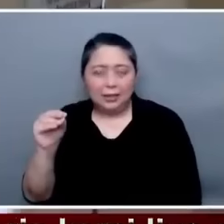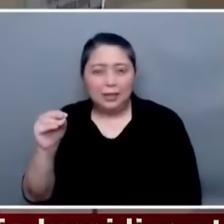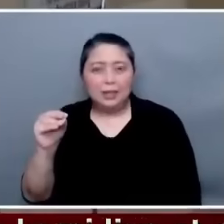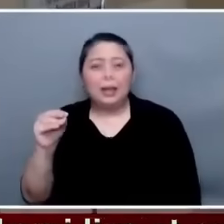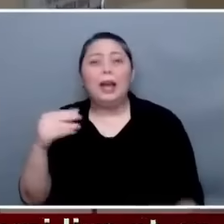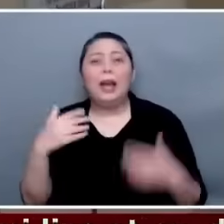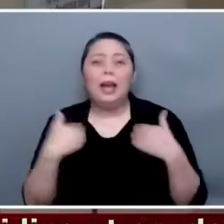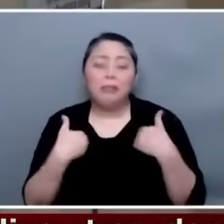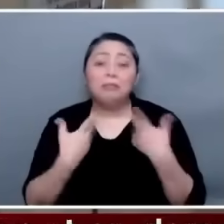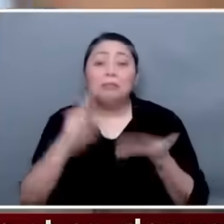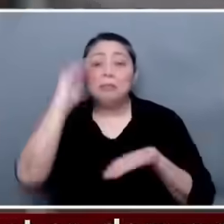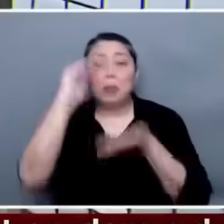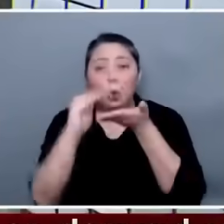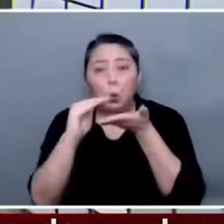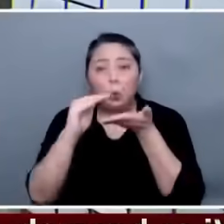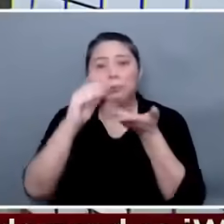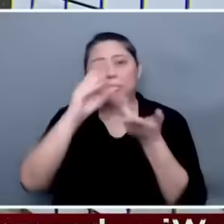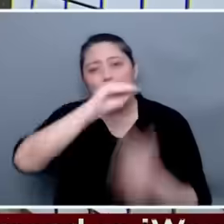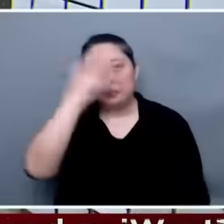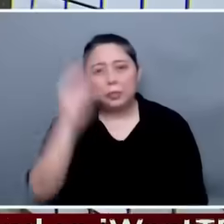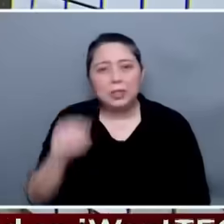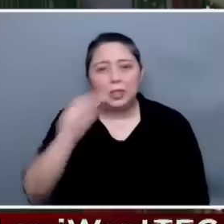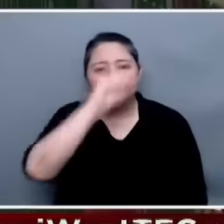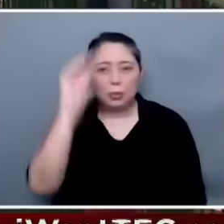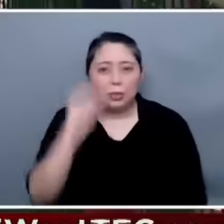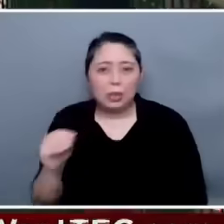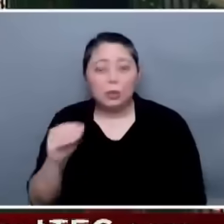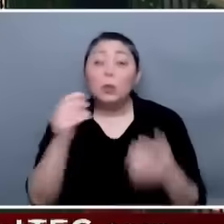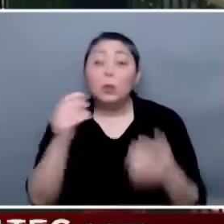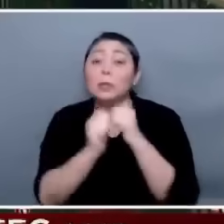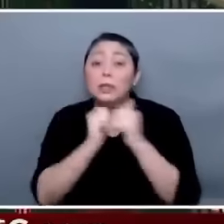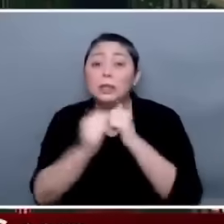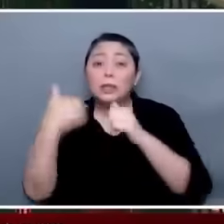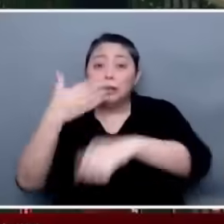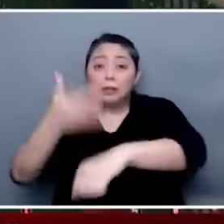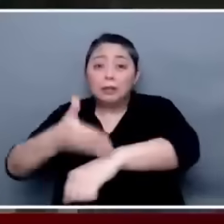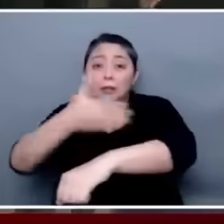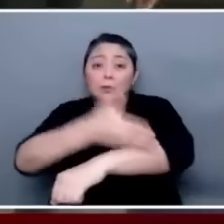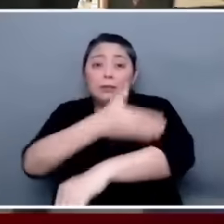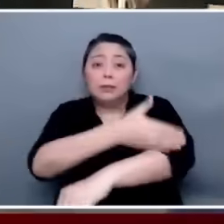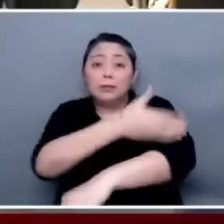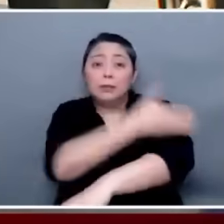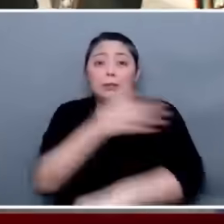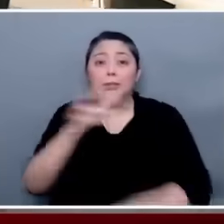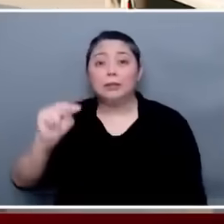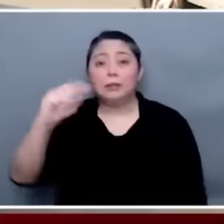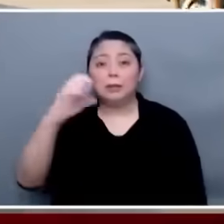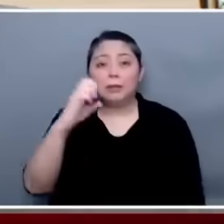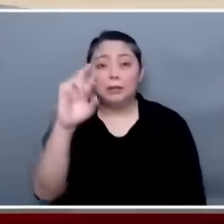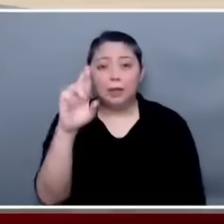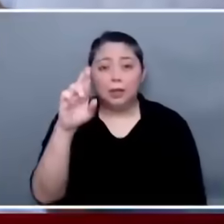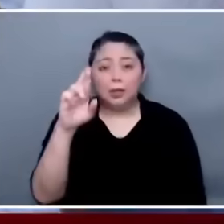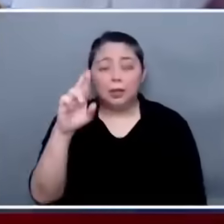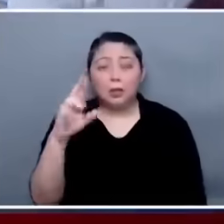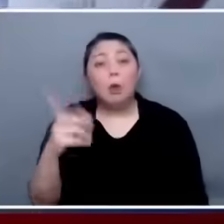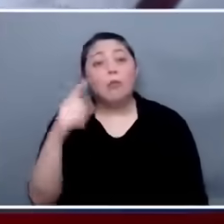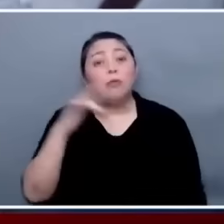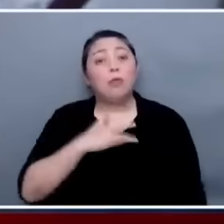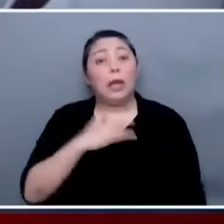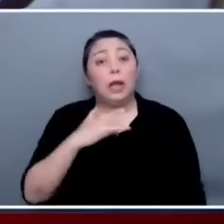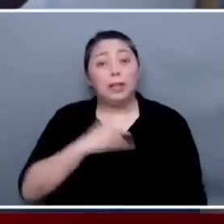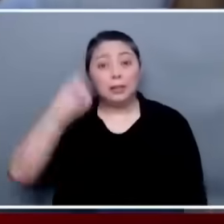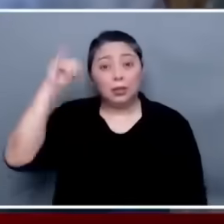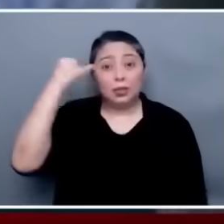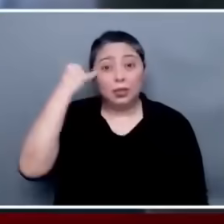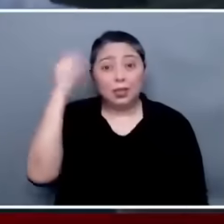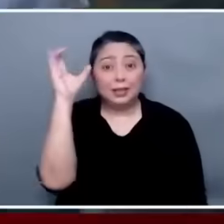NCR, naniniwala si Presidential Advisor for Entrepreneurship Joey Concepcion na ito na rin ang tamang oras para ibaba ang alert level